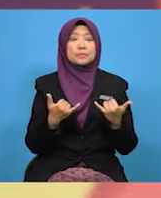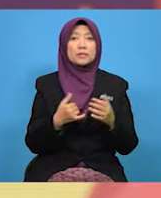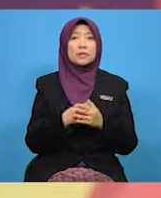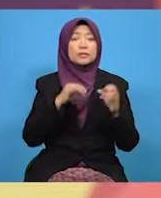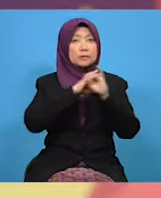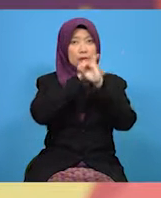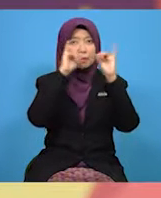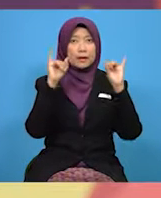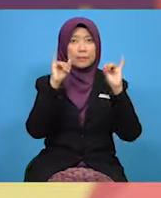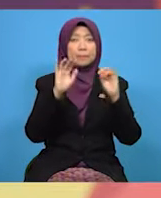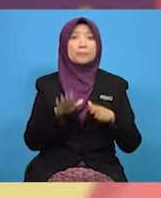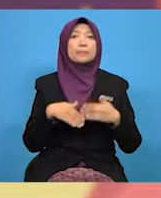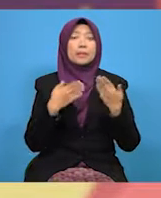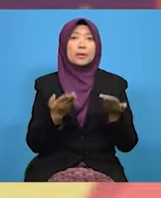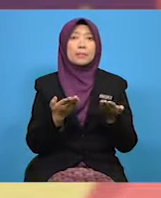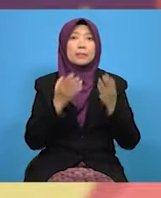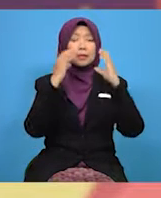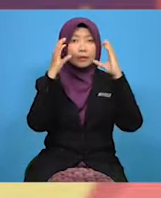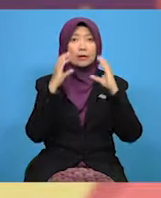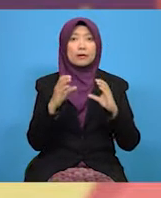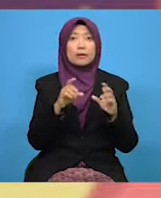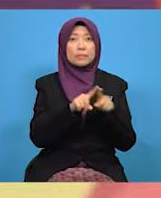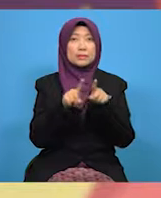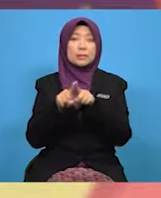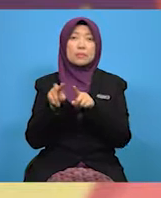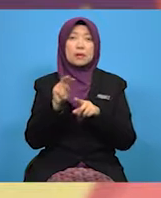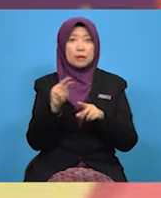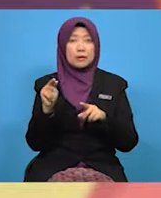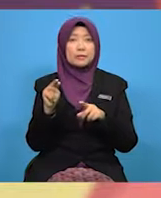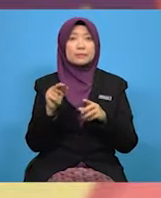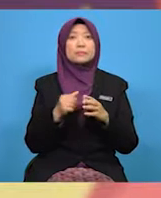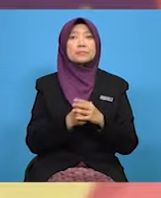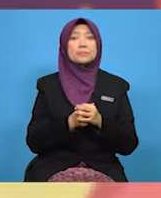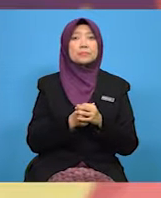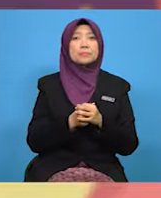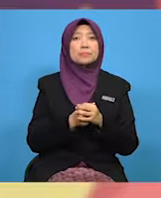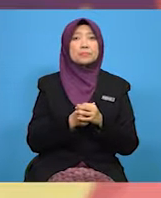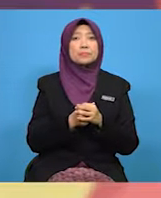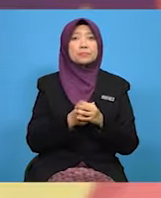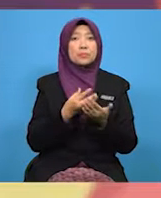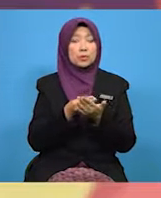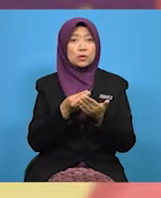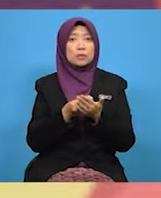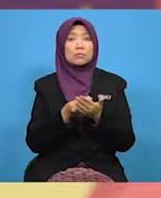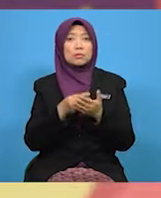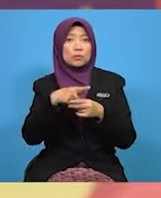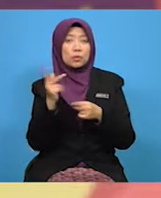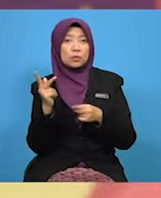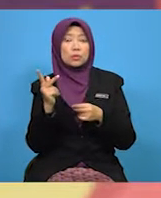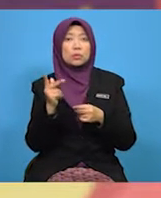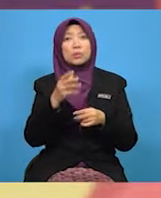Terangkan pula Bagaimana hedar persamaan bocoran dan suntikan untuk memenuhi